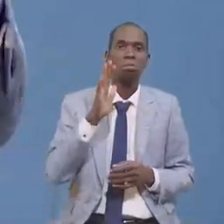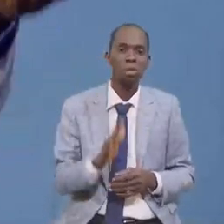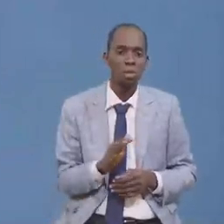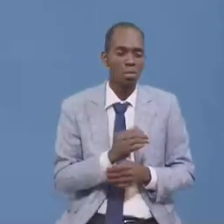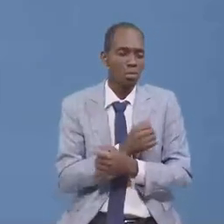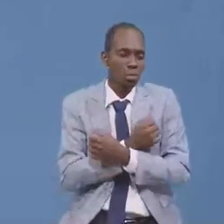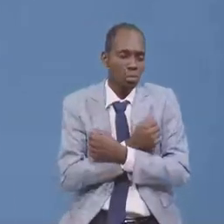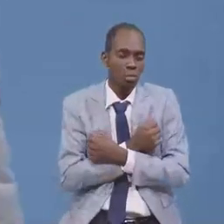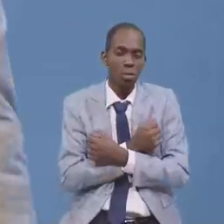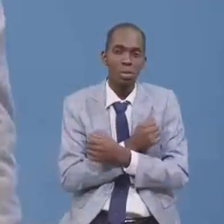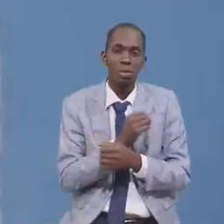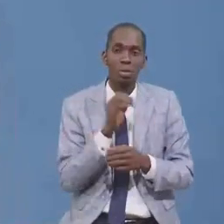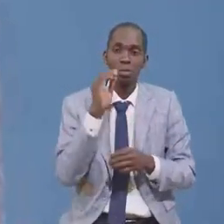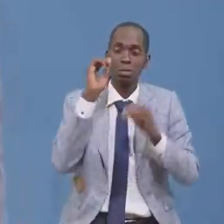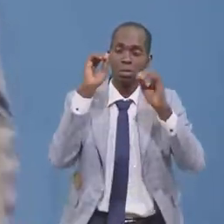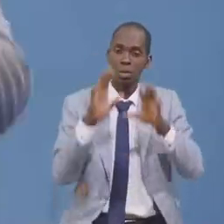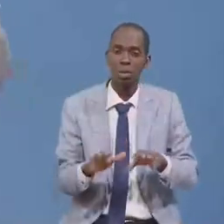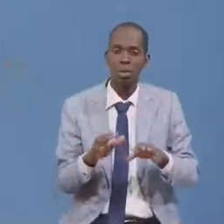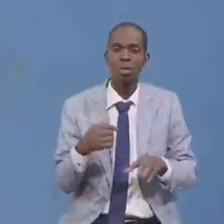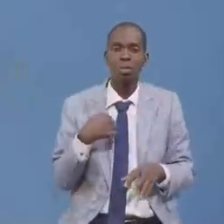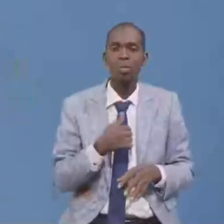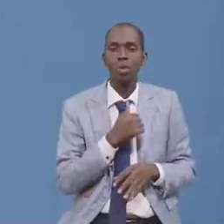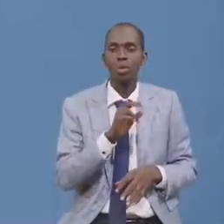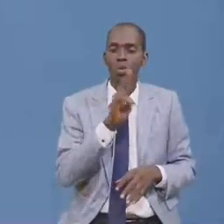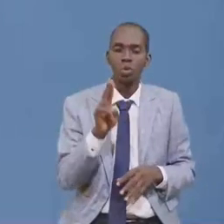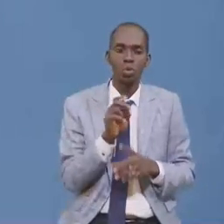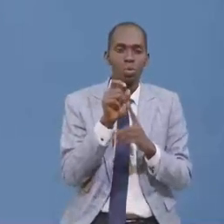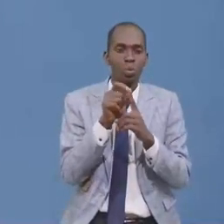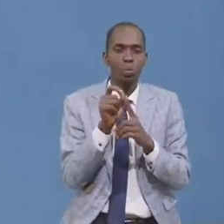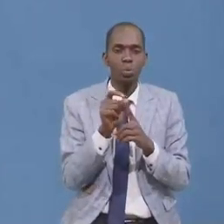Nous, prédicateurs, ministres, nous utilisons les paroles.